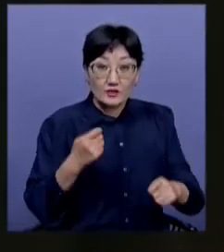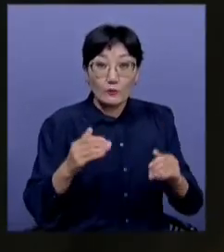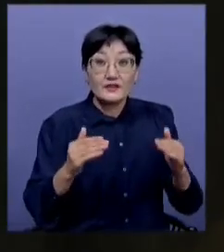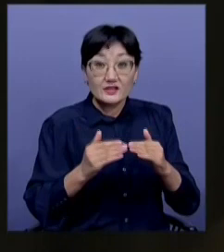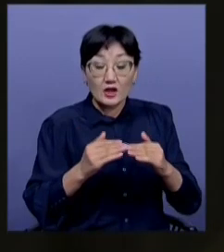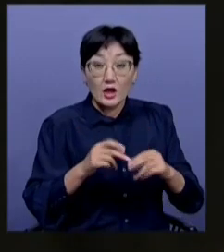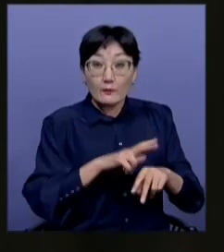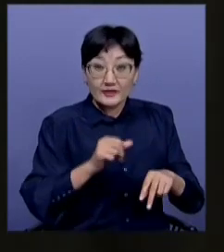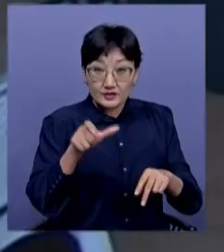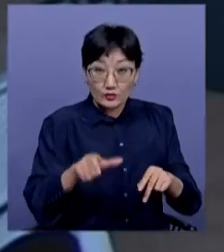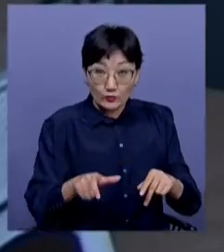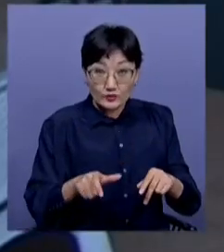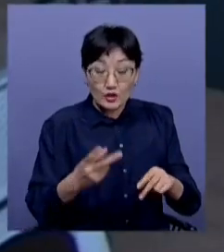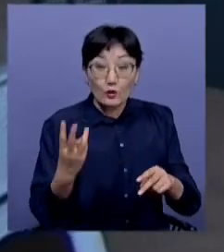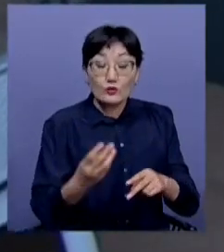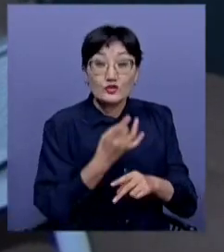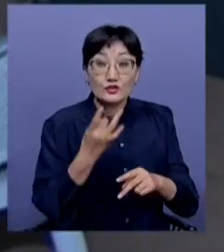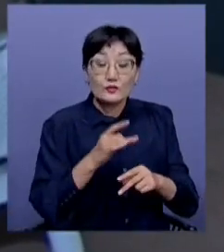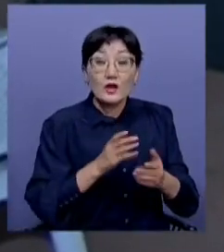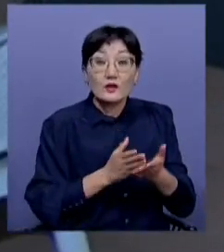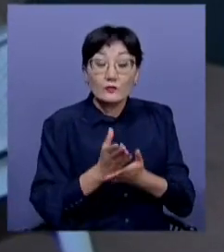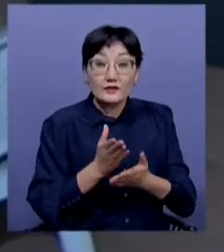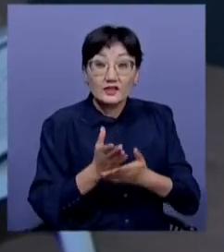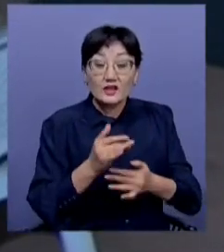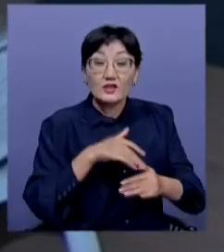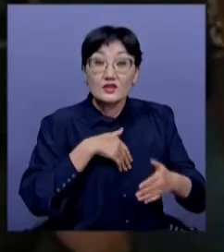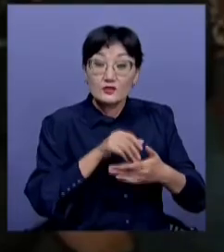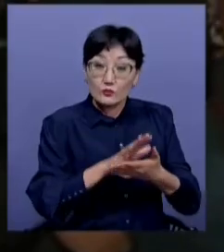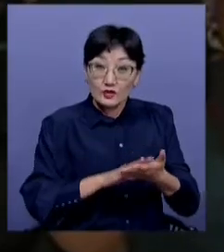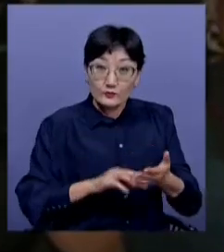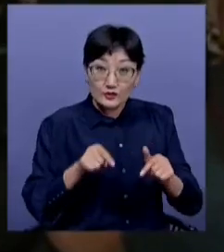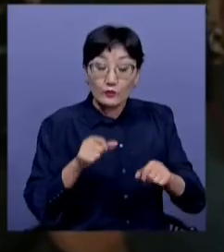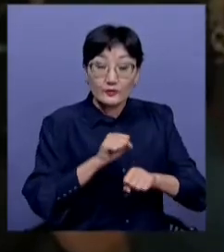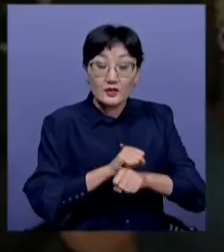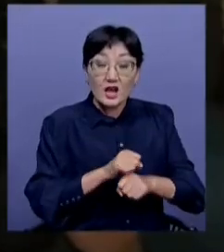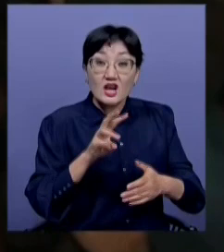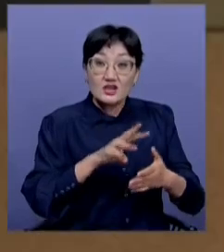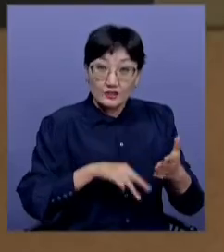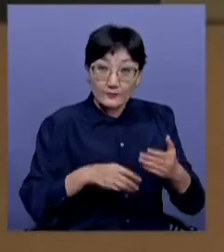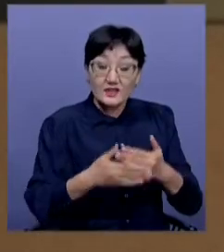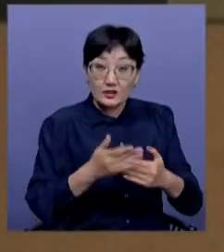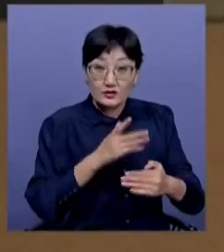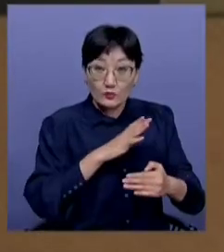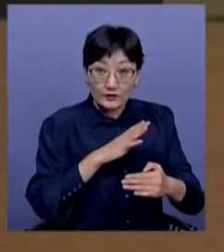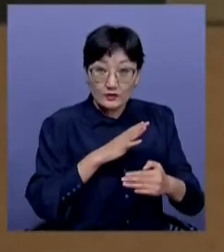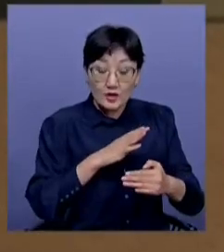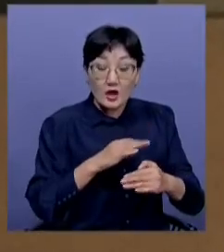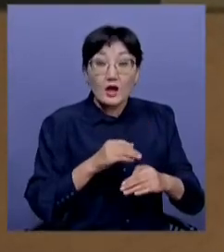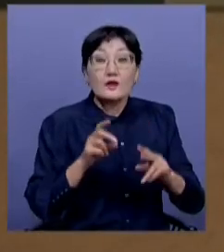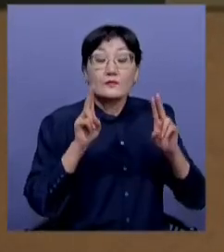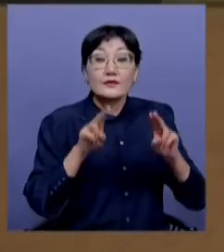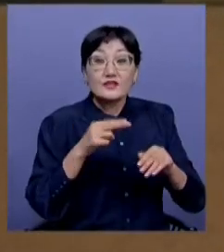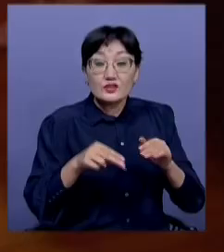дейді тәртіп сақшылары. Осымен үшінші рет қызметін қызу жалғастырып жатқан жерден тоқтатып, айыппұл салынды. Шектен шығып, шектеу